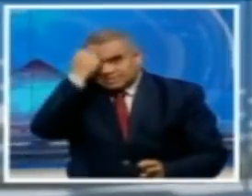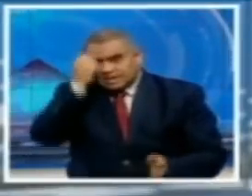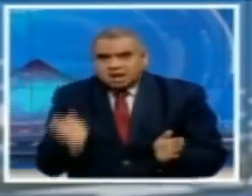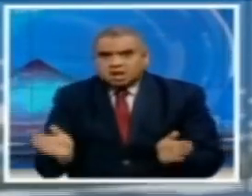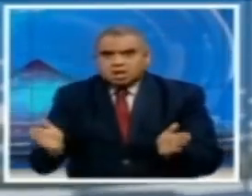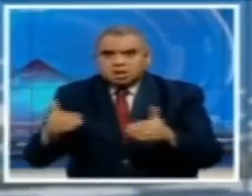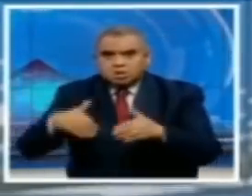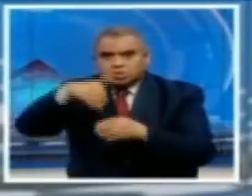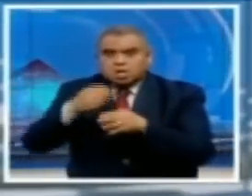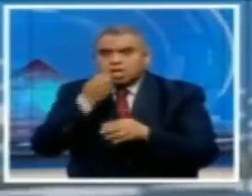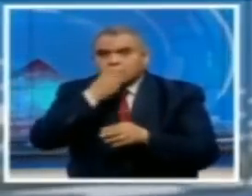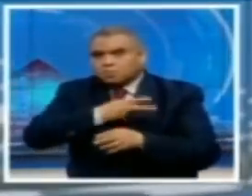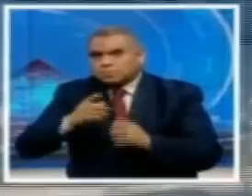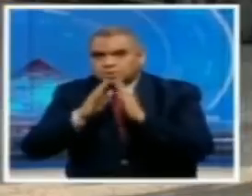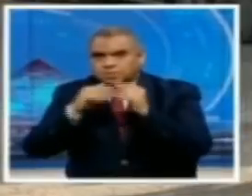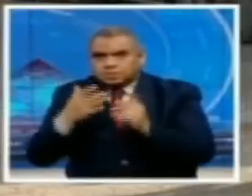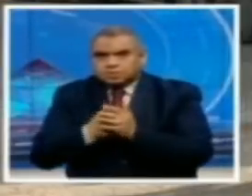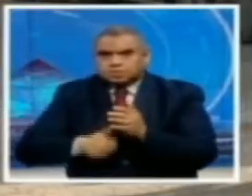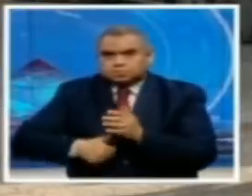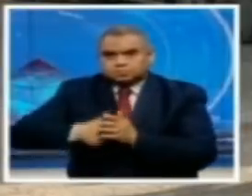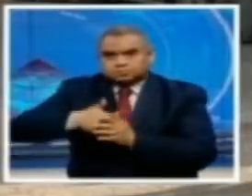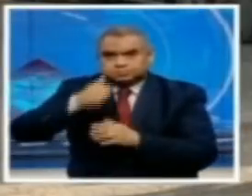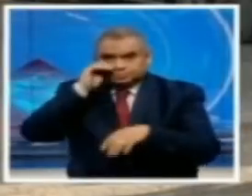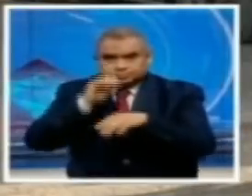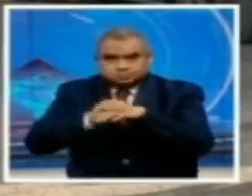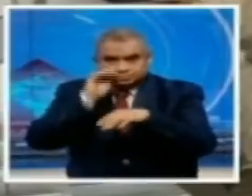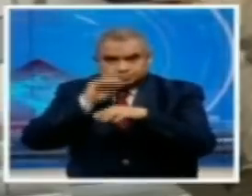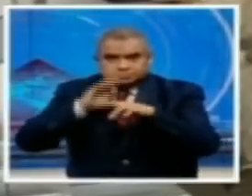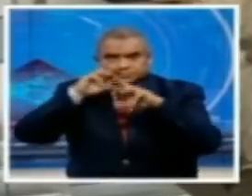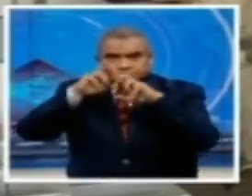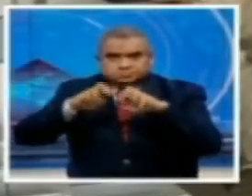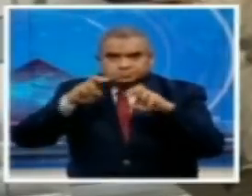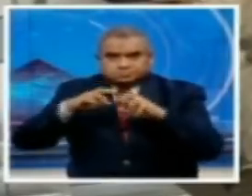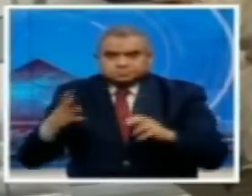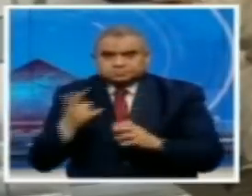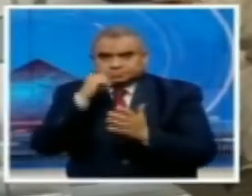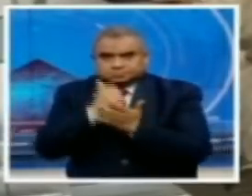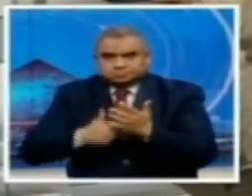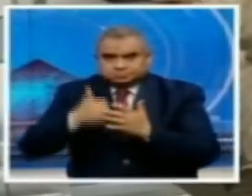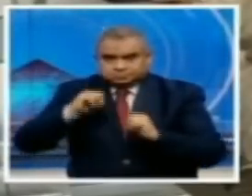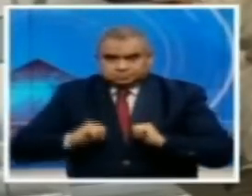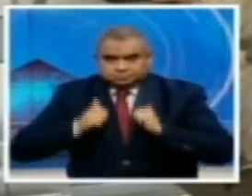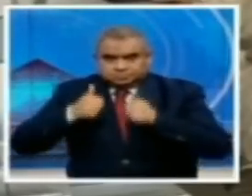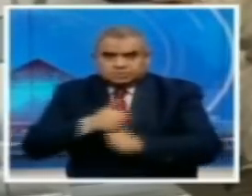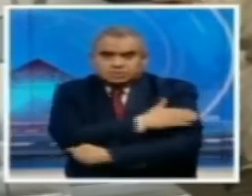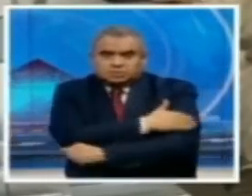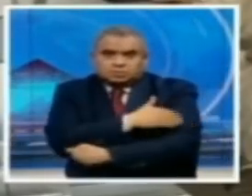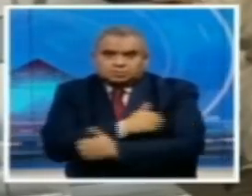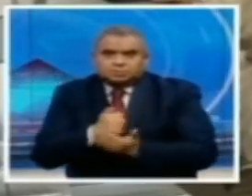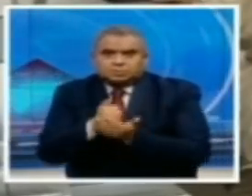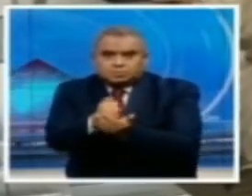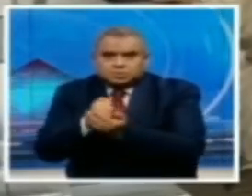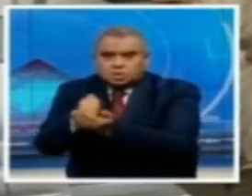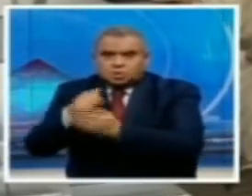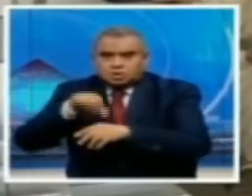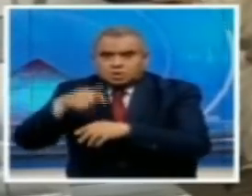كرتونة مواد غذائية على مستوى الجمهورية. وتمكن تمكنت فرق الرصد الميداني